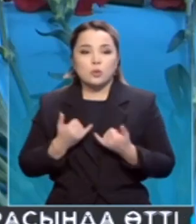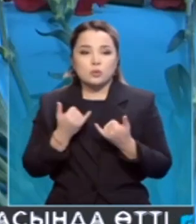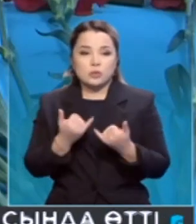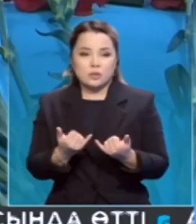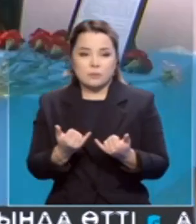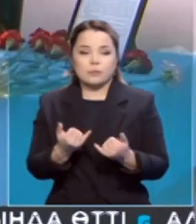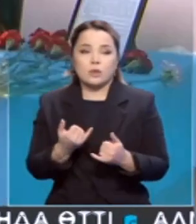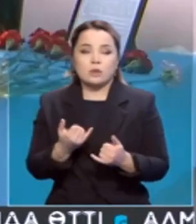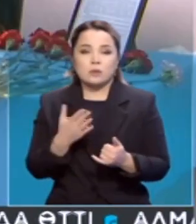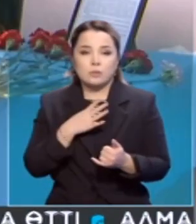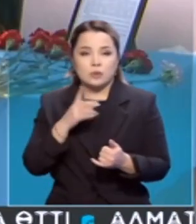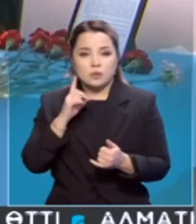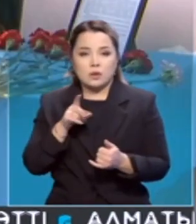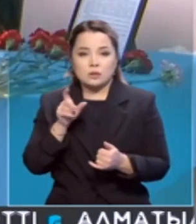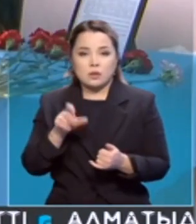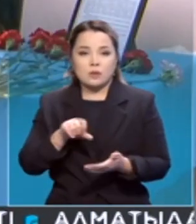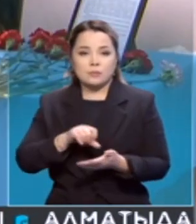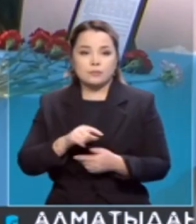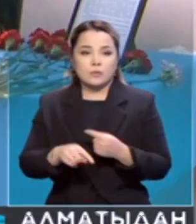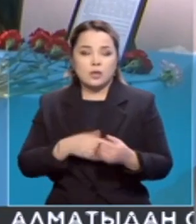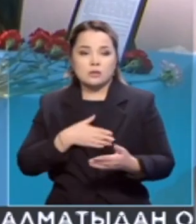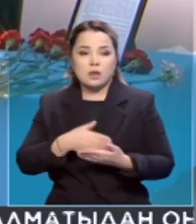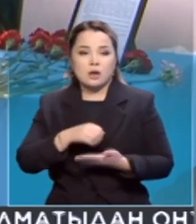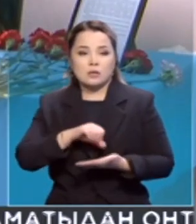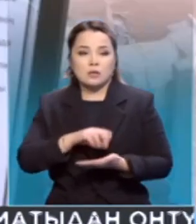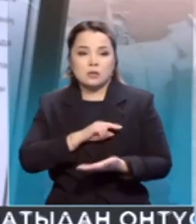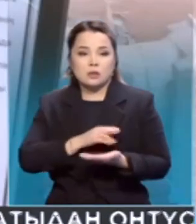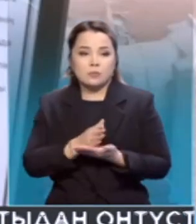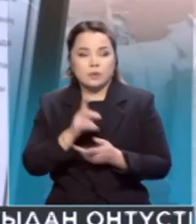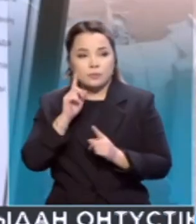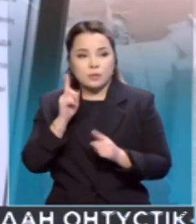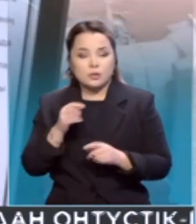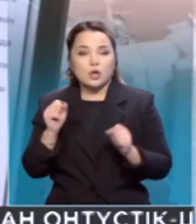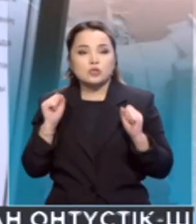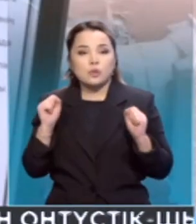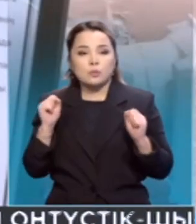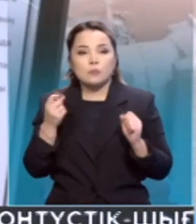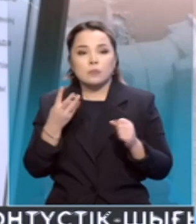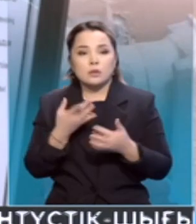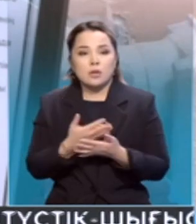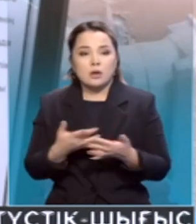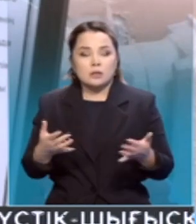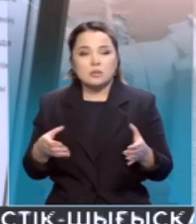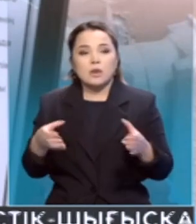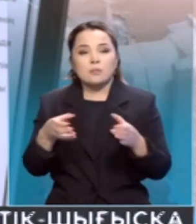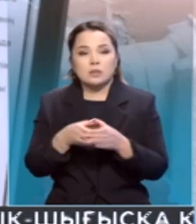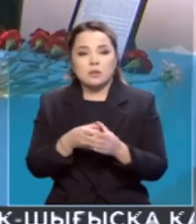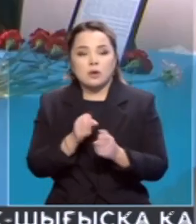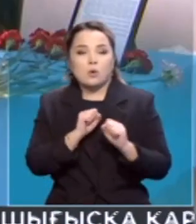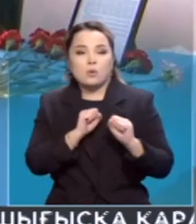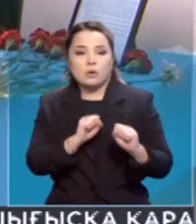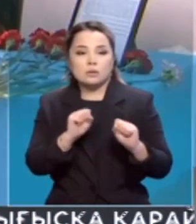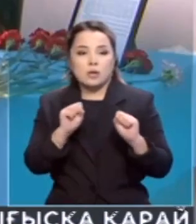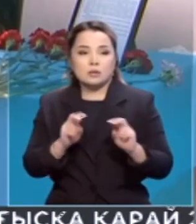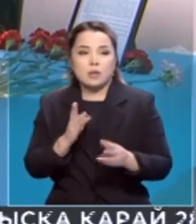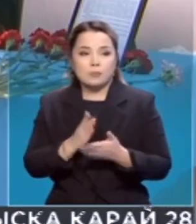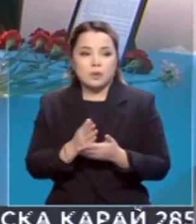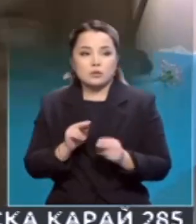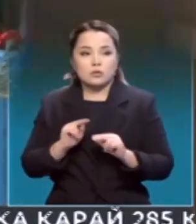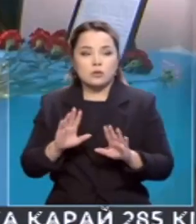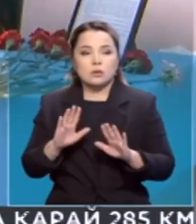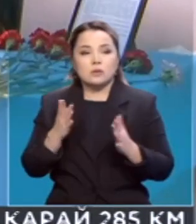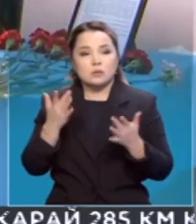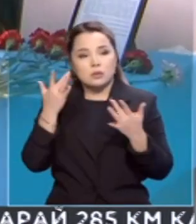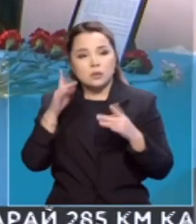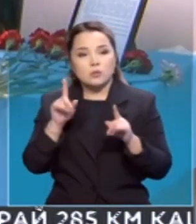көрсетті. Үзеңгілес достары Асқардың өте белсенді қызметкер болғанын айтады. Спорттың бірнеше түрінен департамент намысын қорғаған. Қайғылы